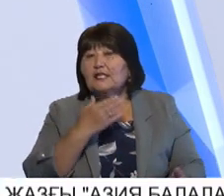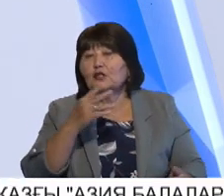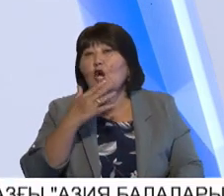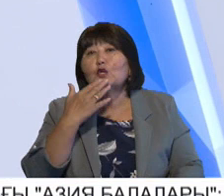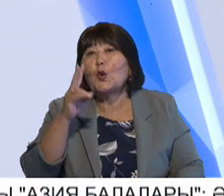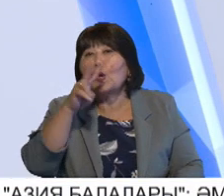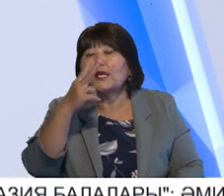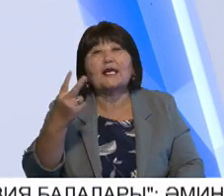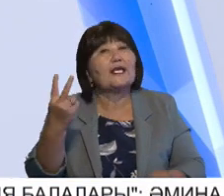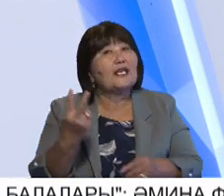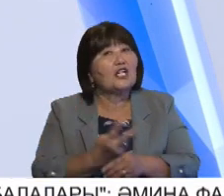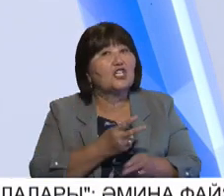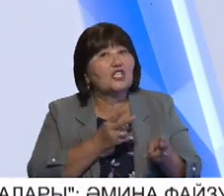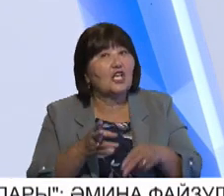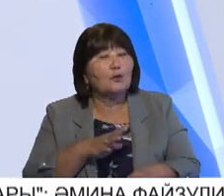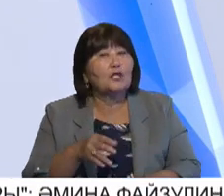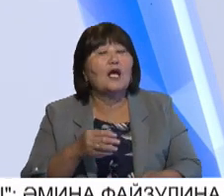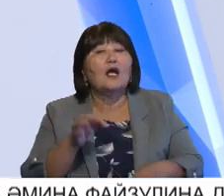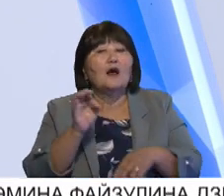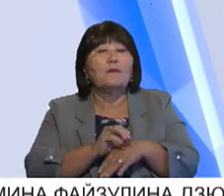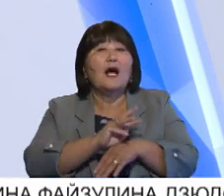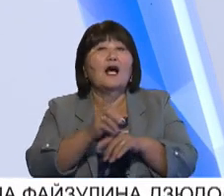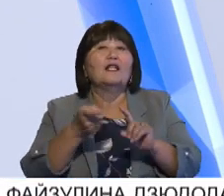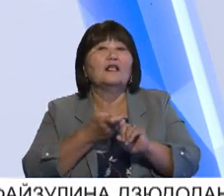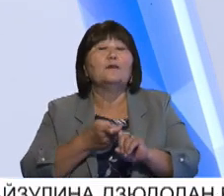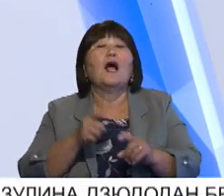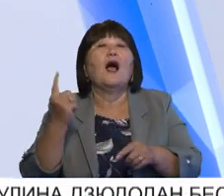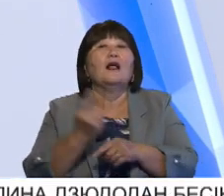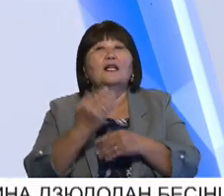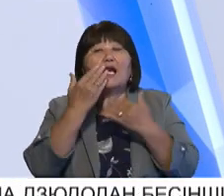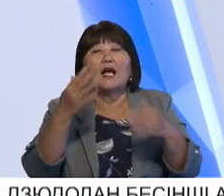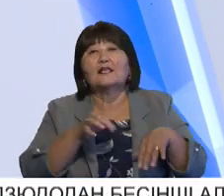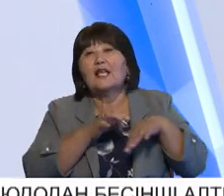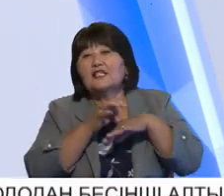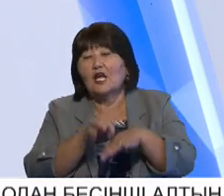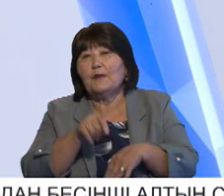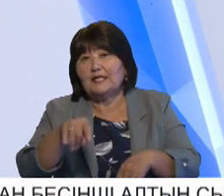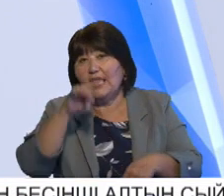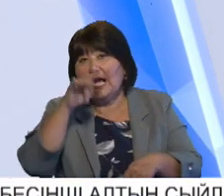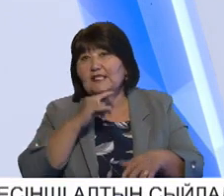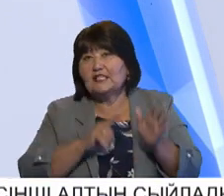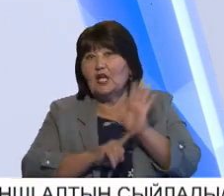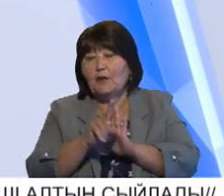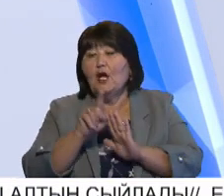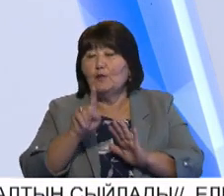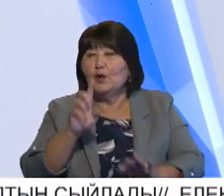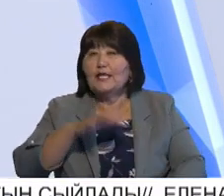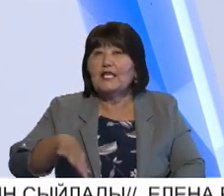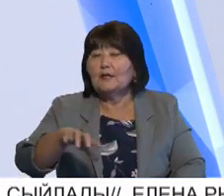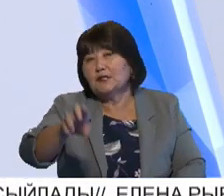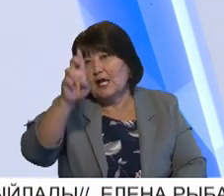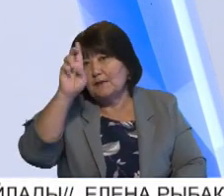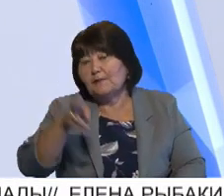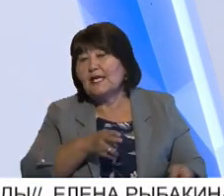екі жылда екінші рет келіп отыр. Пандемиядан кейін де алғашқы халықаралық сапарын Қазақстаннан бастаған еді. Бұл жолы елімізде